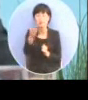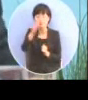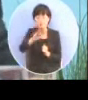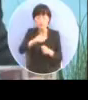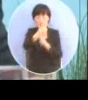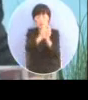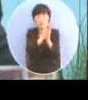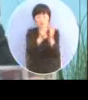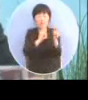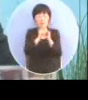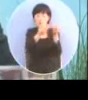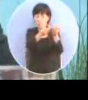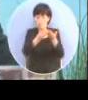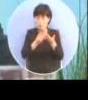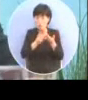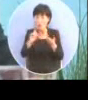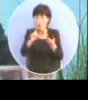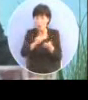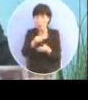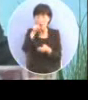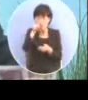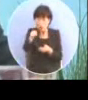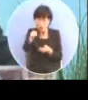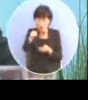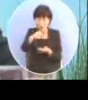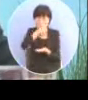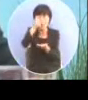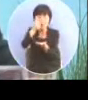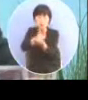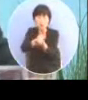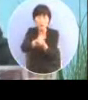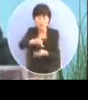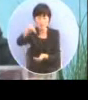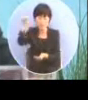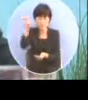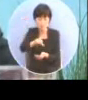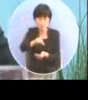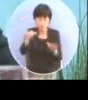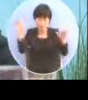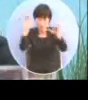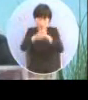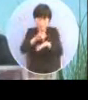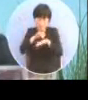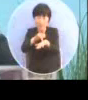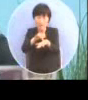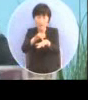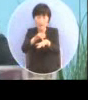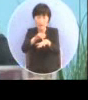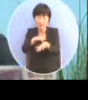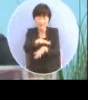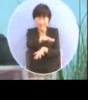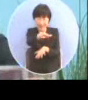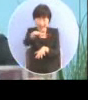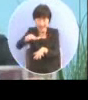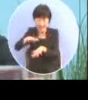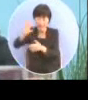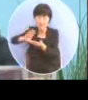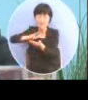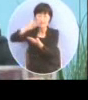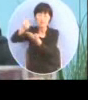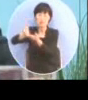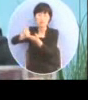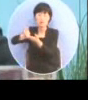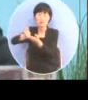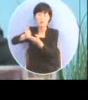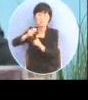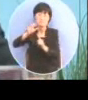không? 너희의 모든 저주받을 죄악과 흑암 모든 것을 그리스도께서 끊으셨다. Kinh Thánh có nói rằng tất cả mọi rủa